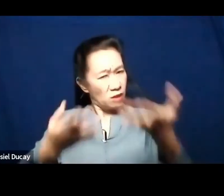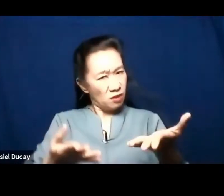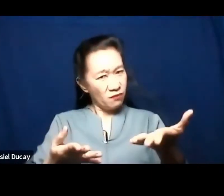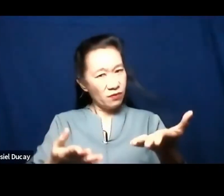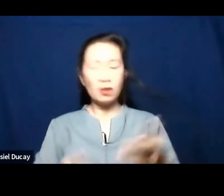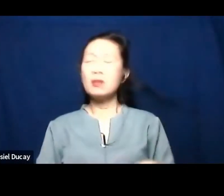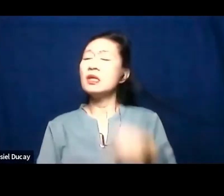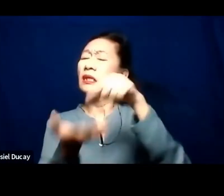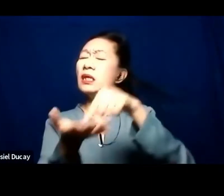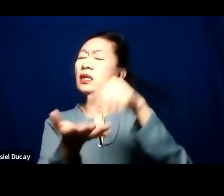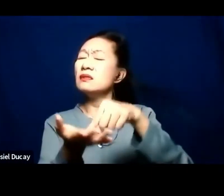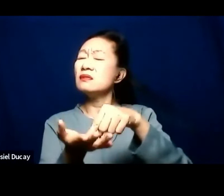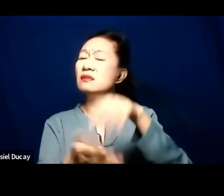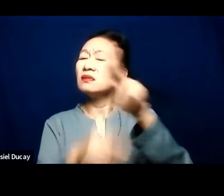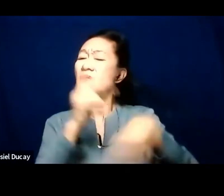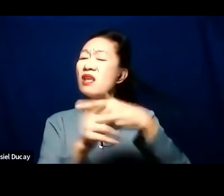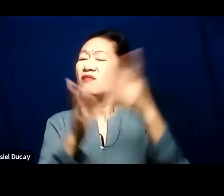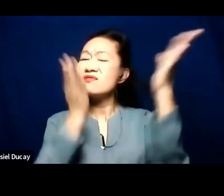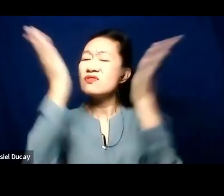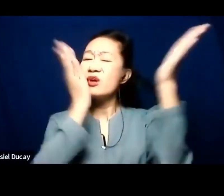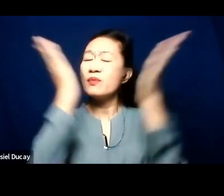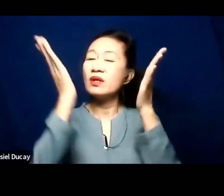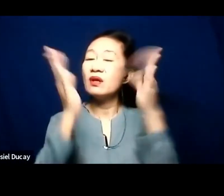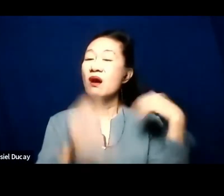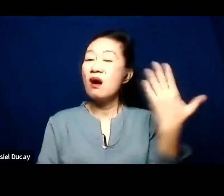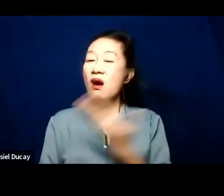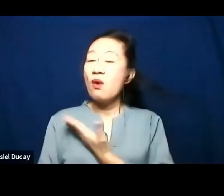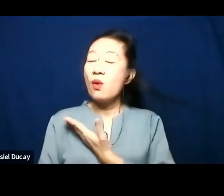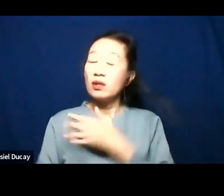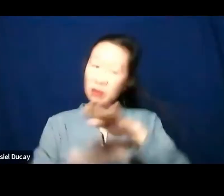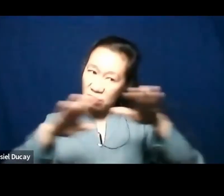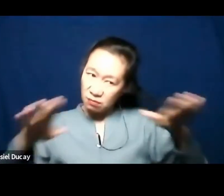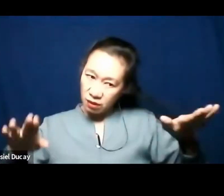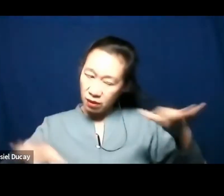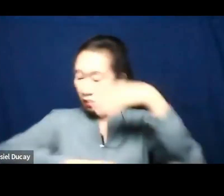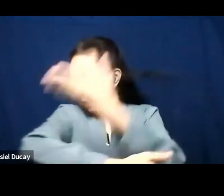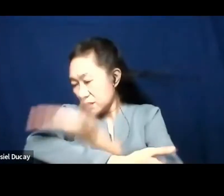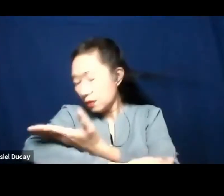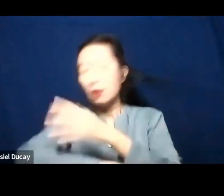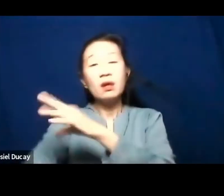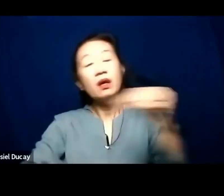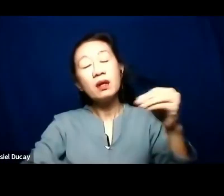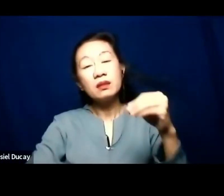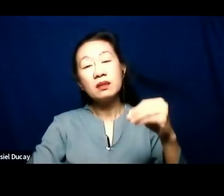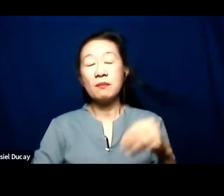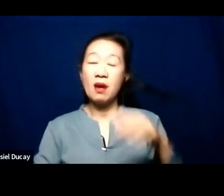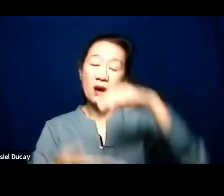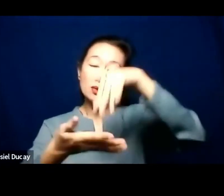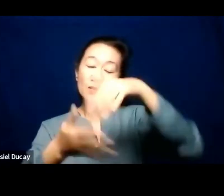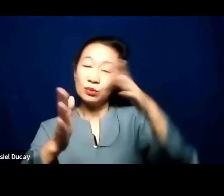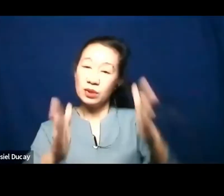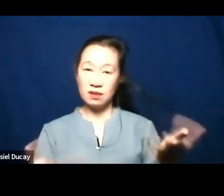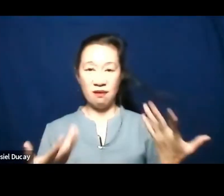ng ganitong serbisyo ang ating mga anak at mga estudyanteng